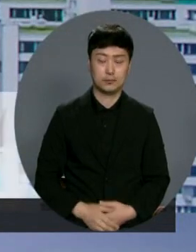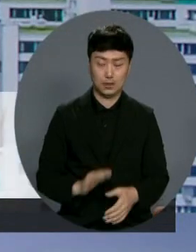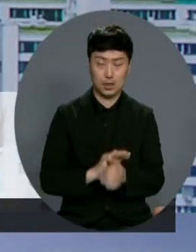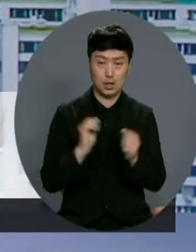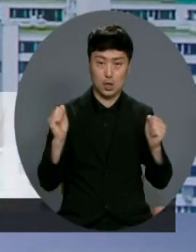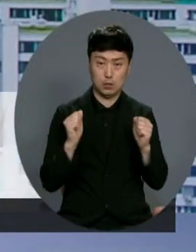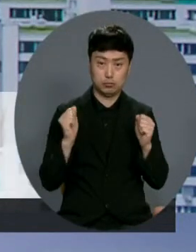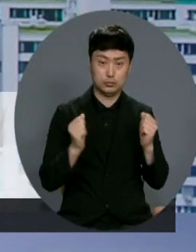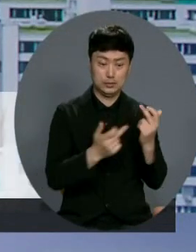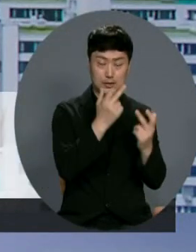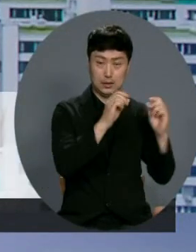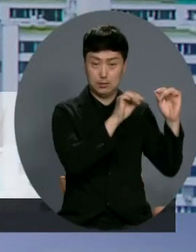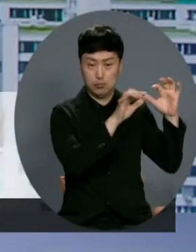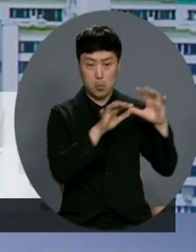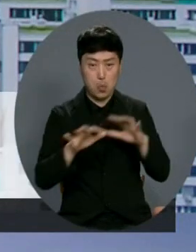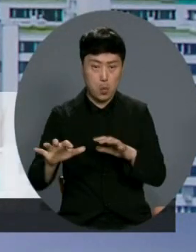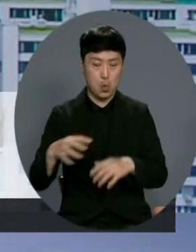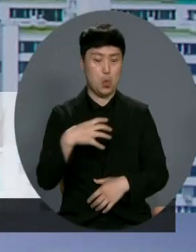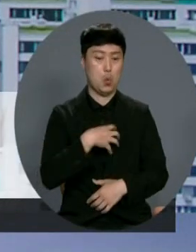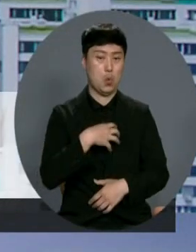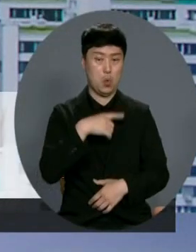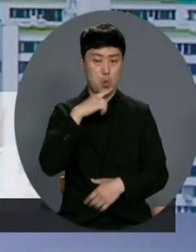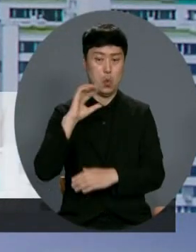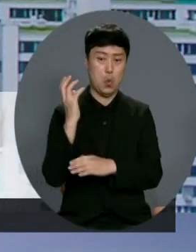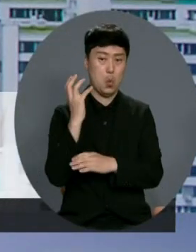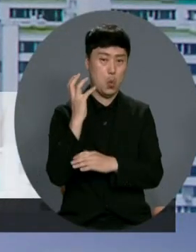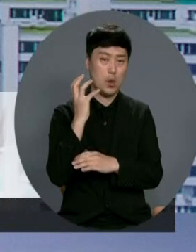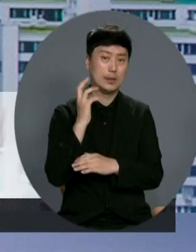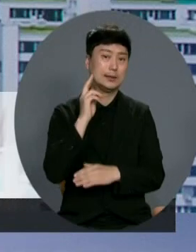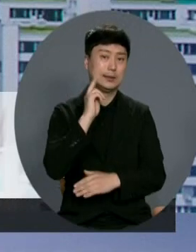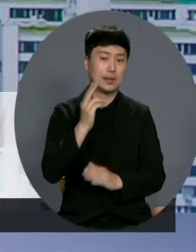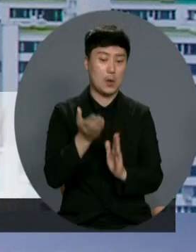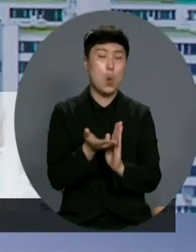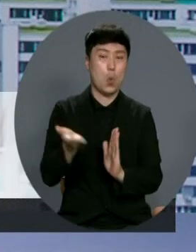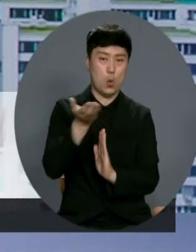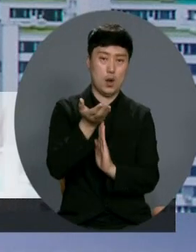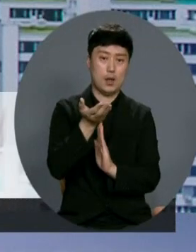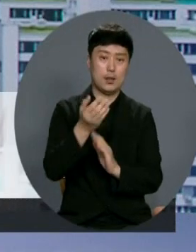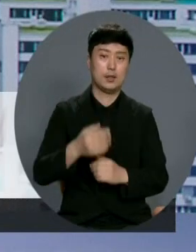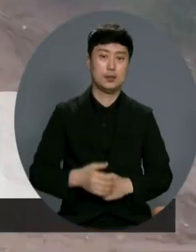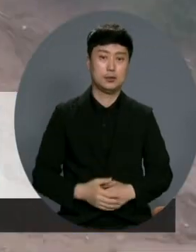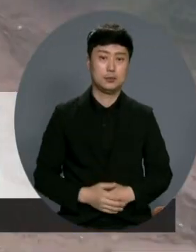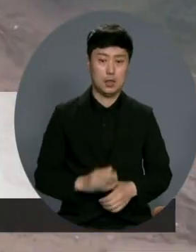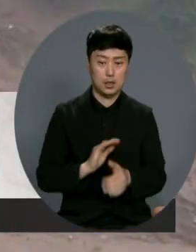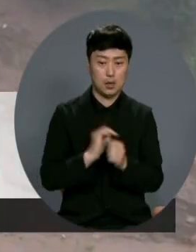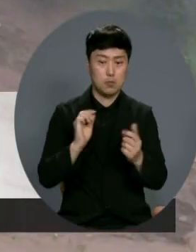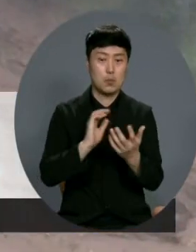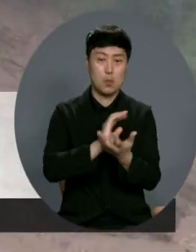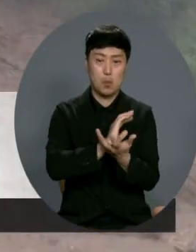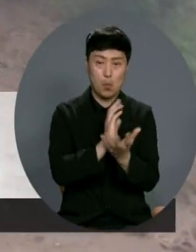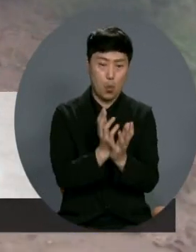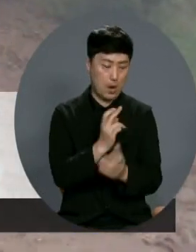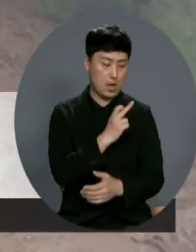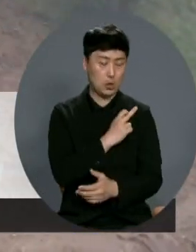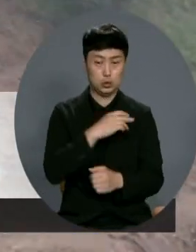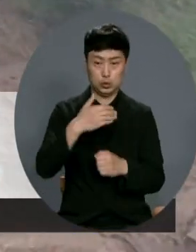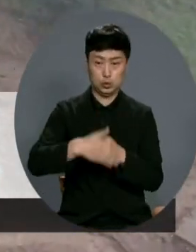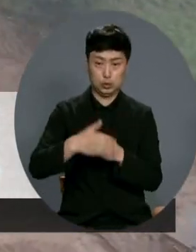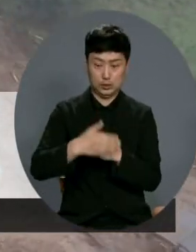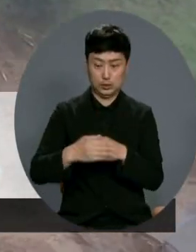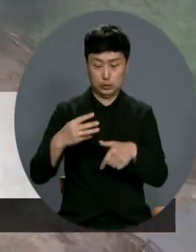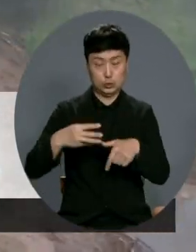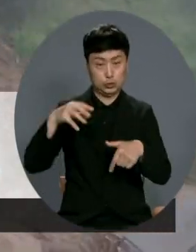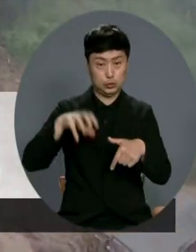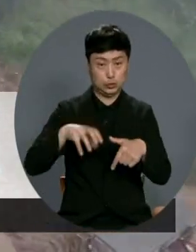경북지역 산사태 위기경보가 가장 높은 수준인 심각 단계로 격상됐습니다 경북 봉화와 영주 대구시